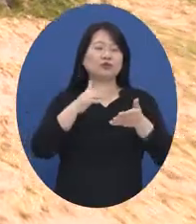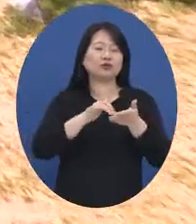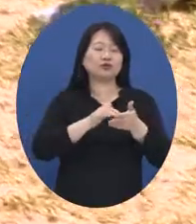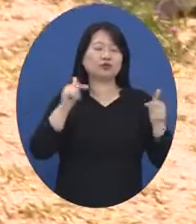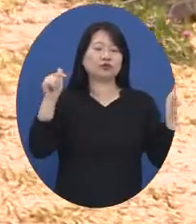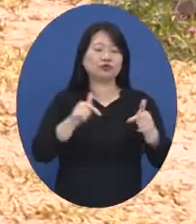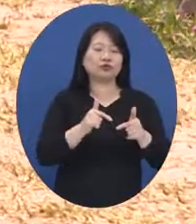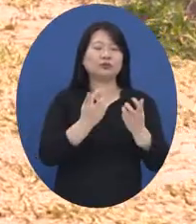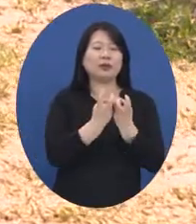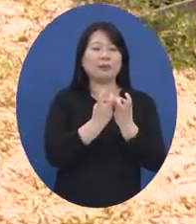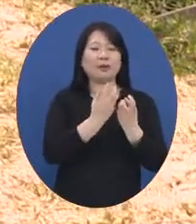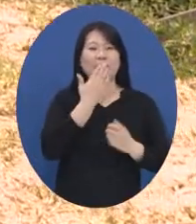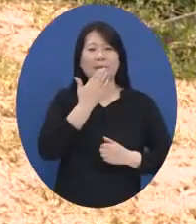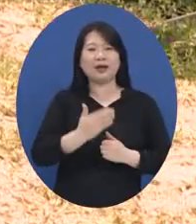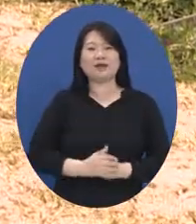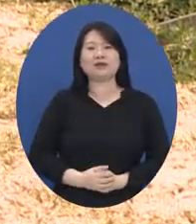경기 줄 tv 김태 입니다